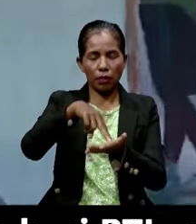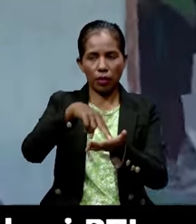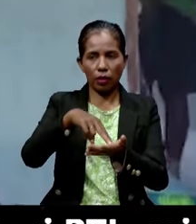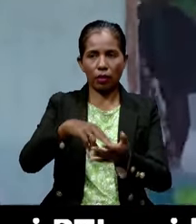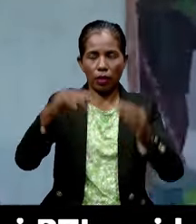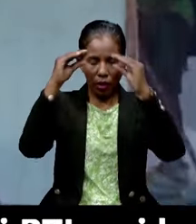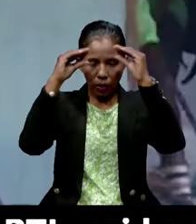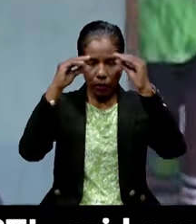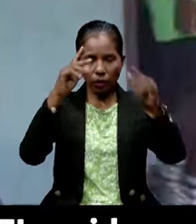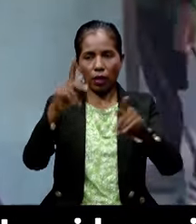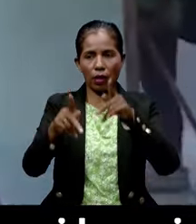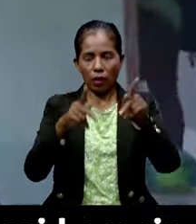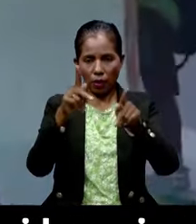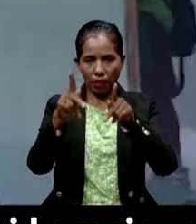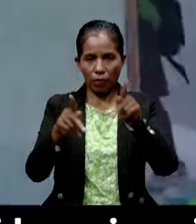hanurin ne mane.